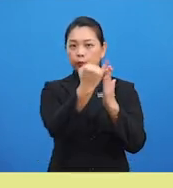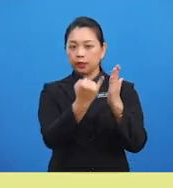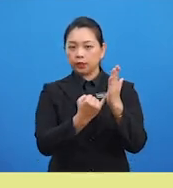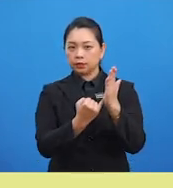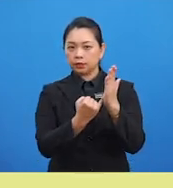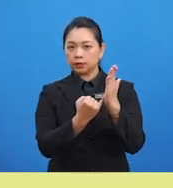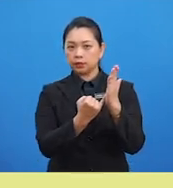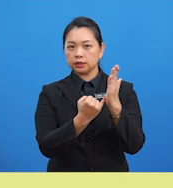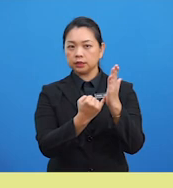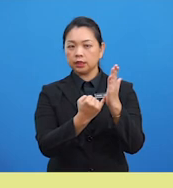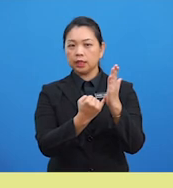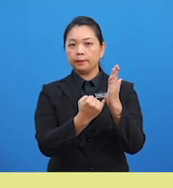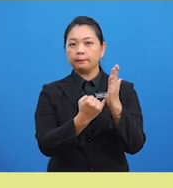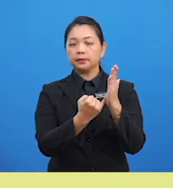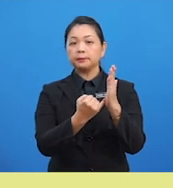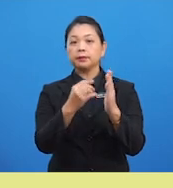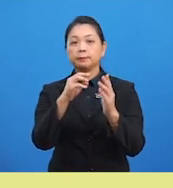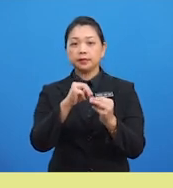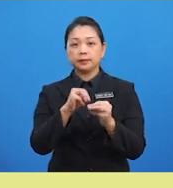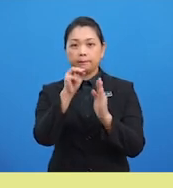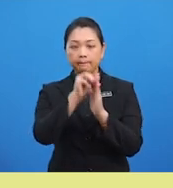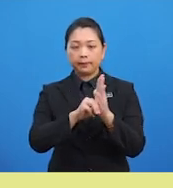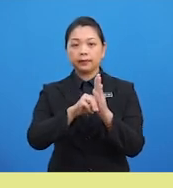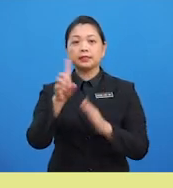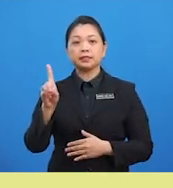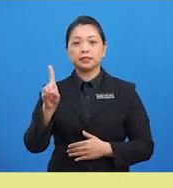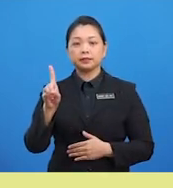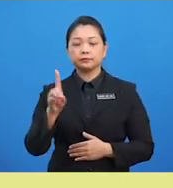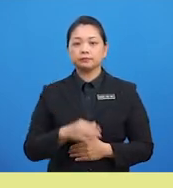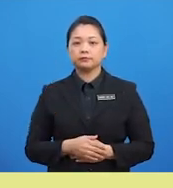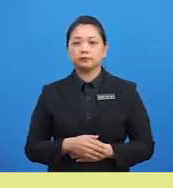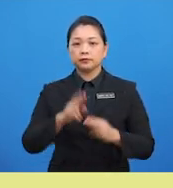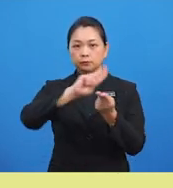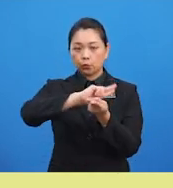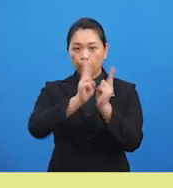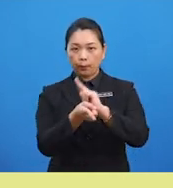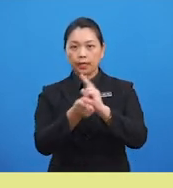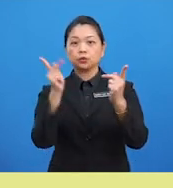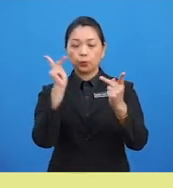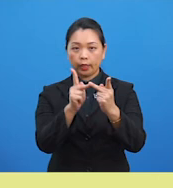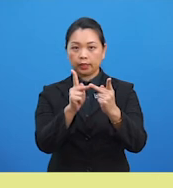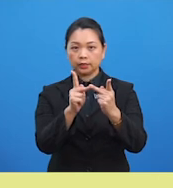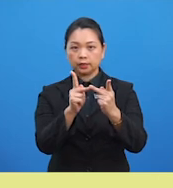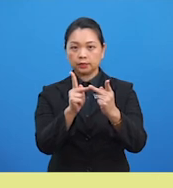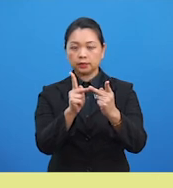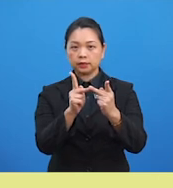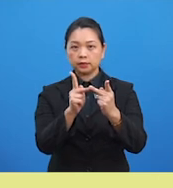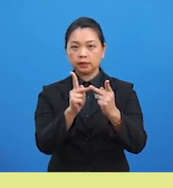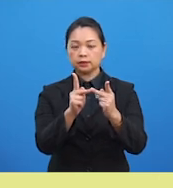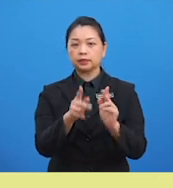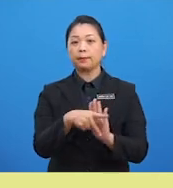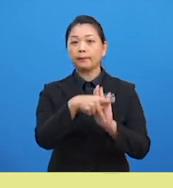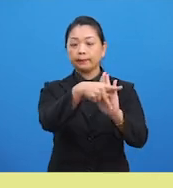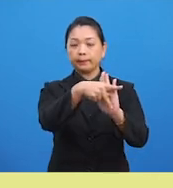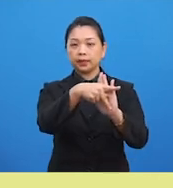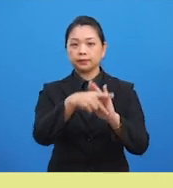melukis. Yang kedua, mendimensi. Yang ketiga, mengubah suai. Dan yang terakhir,